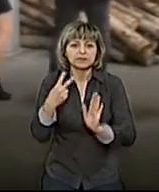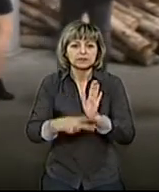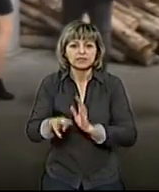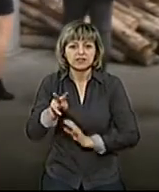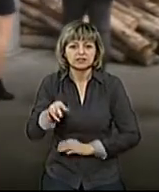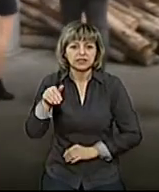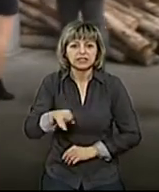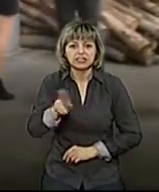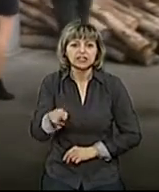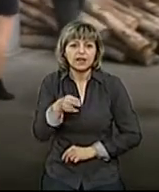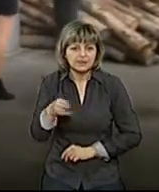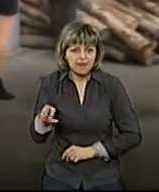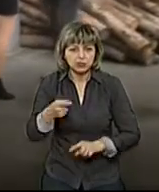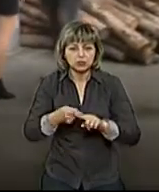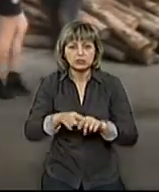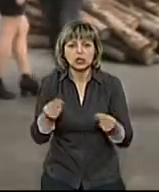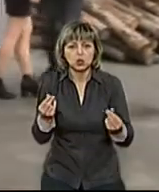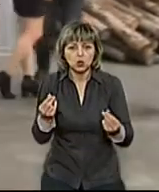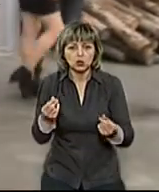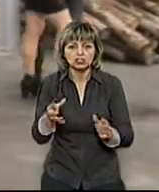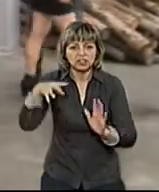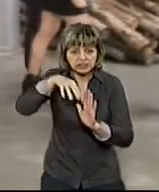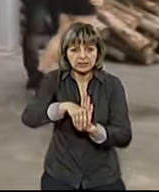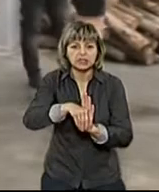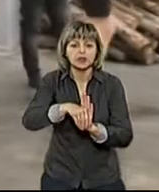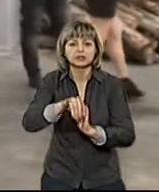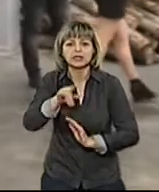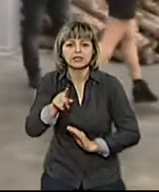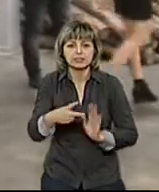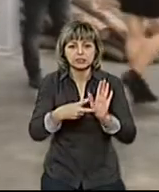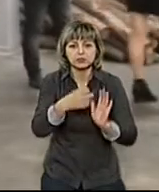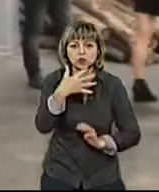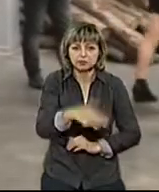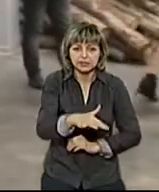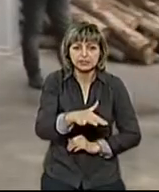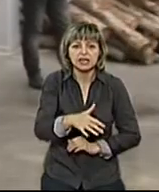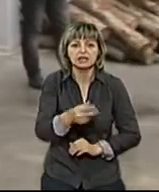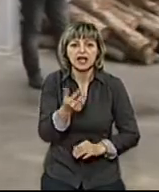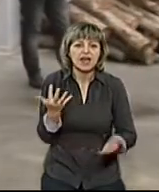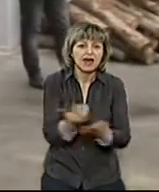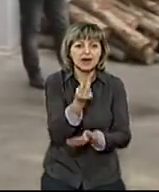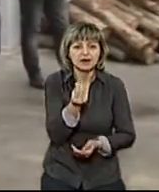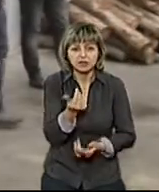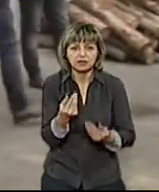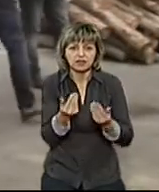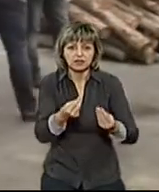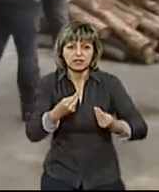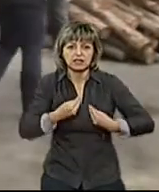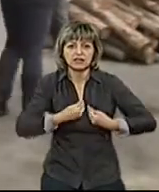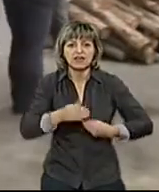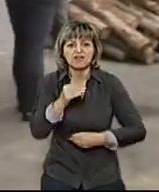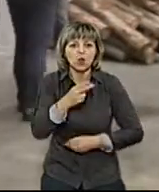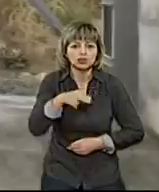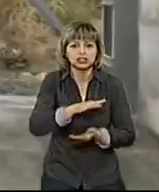1 270 000 євро. Ось ці кошти складаються з 750 грантових, які нам надав фонд чистих технологій